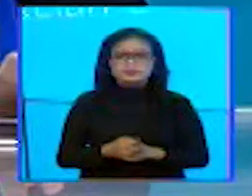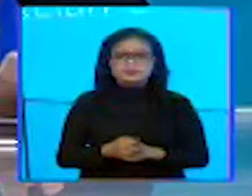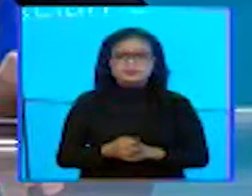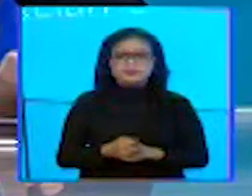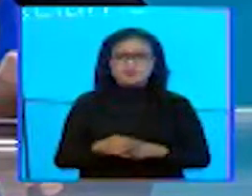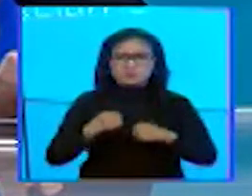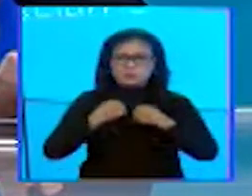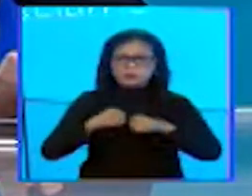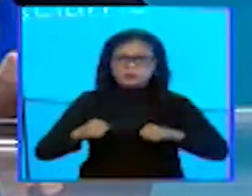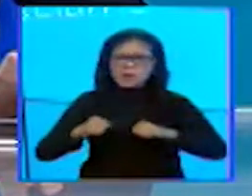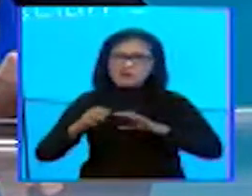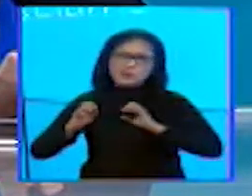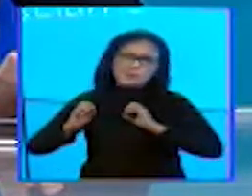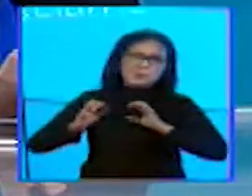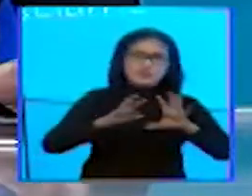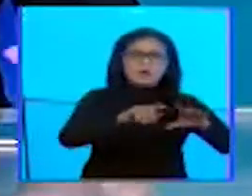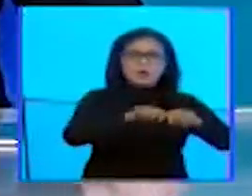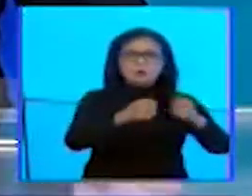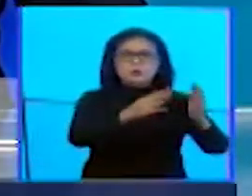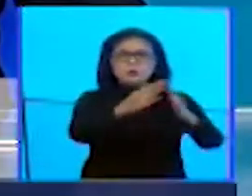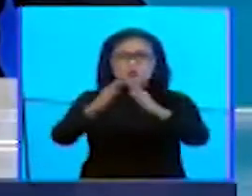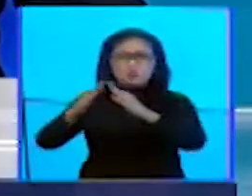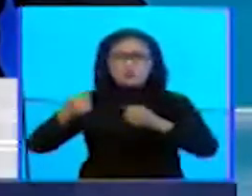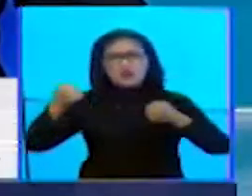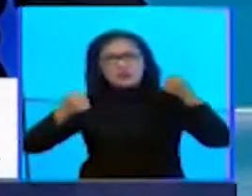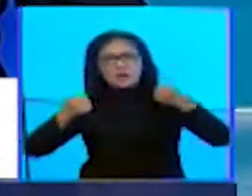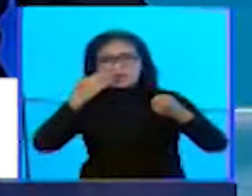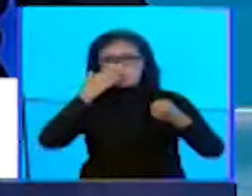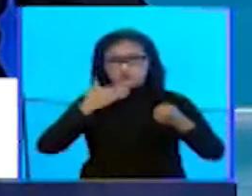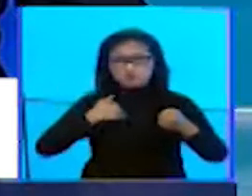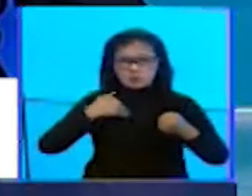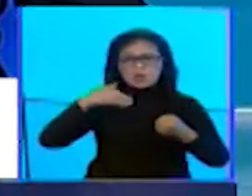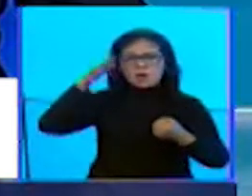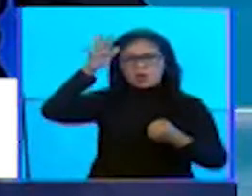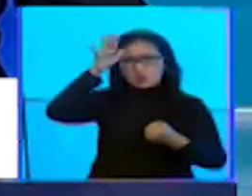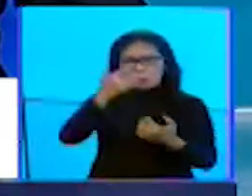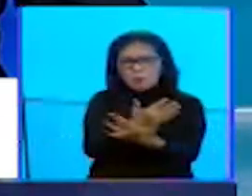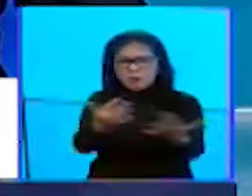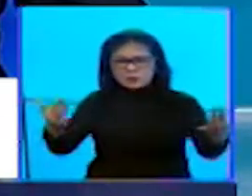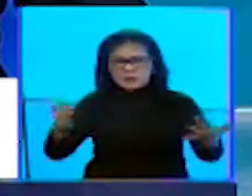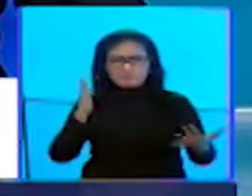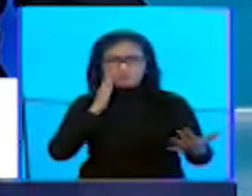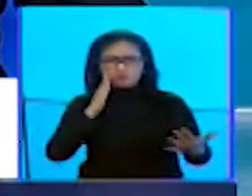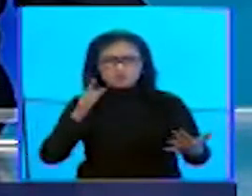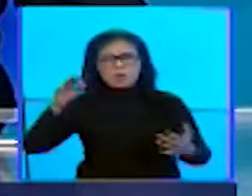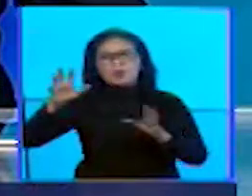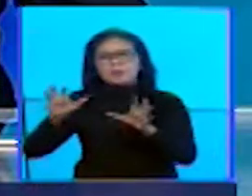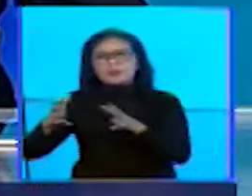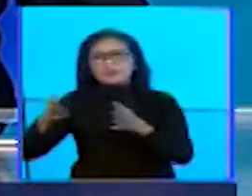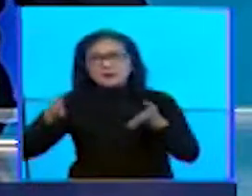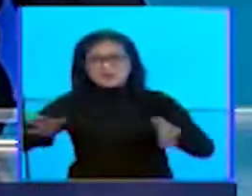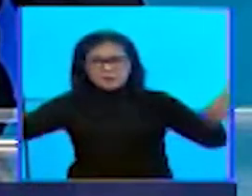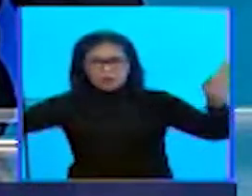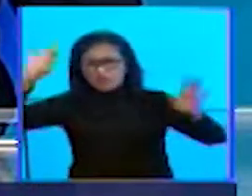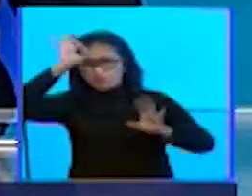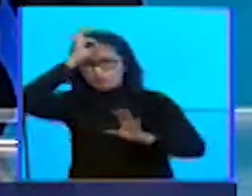Nekat menyerang dan merusak rumah serta kendaraan milik warga, kelompok pemuda diburu tim Raja Wali Polres Metro Jakarta Timur. Dua